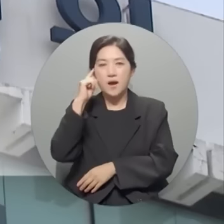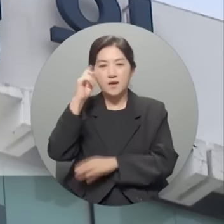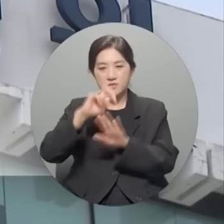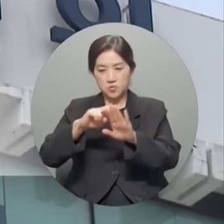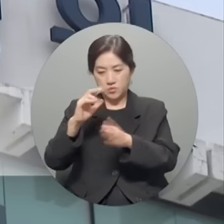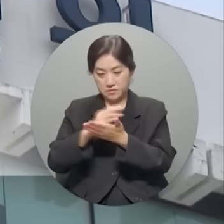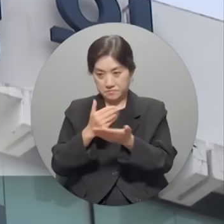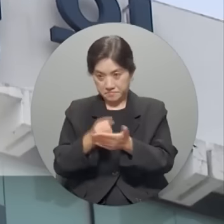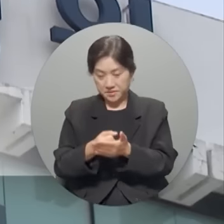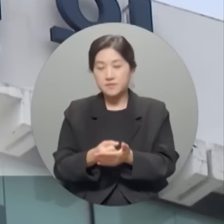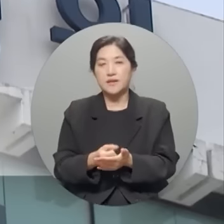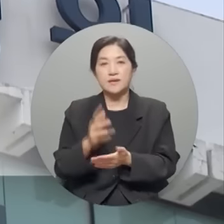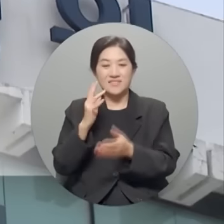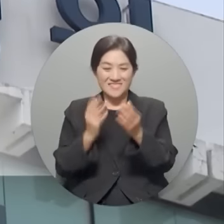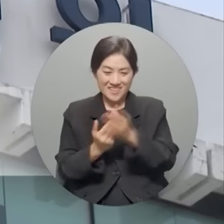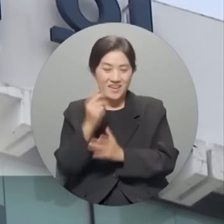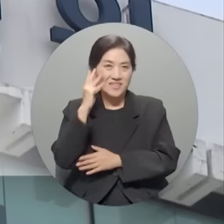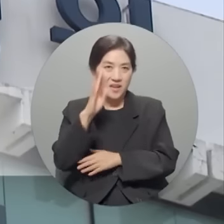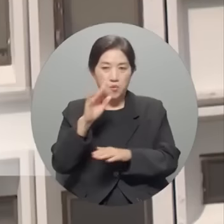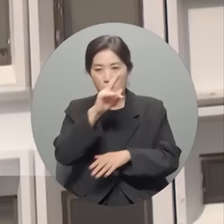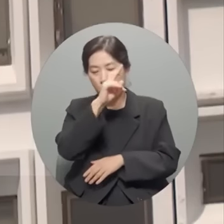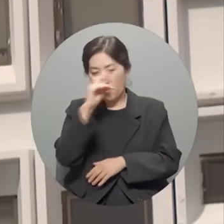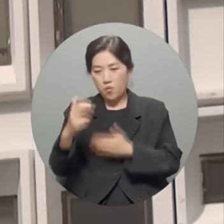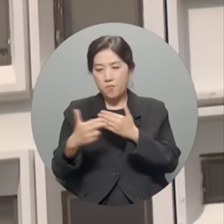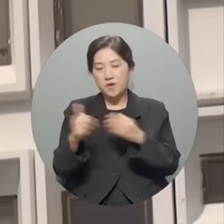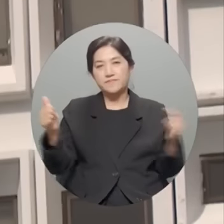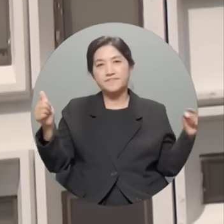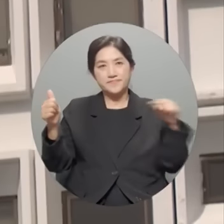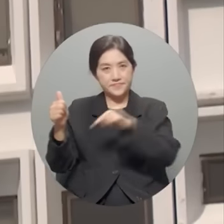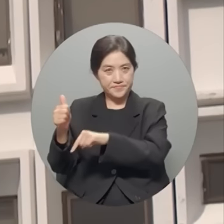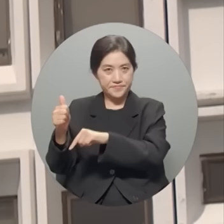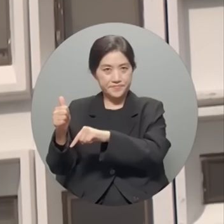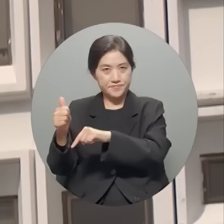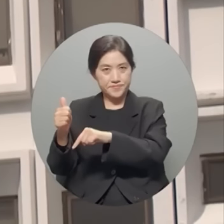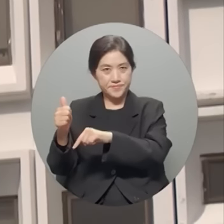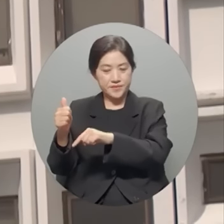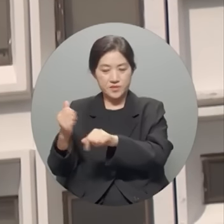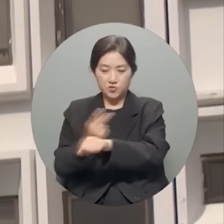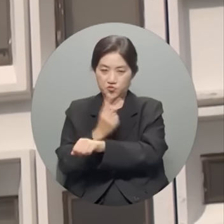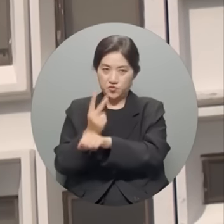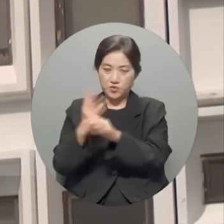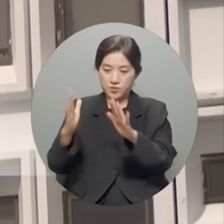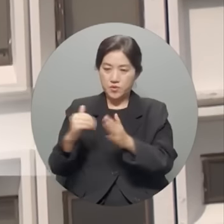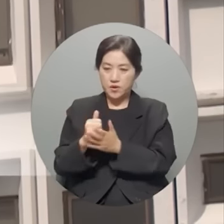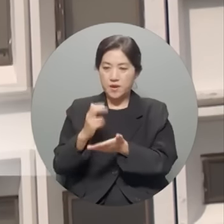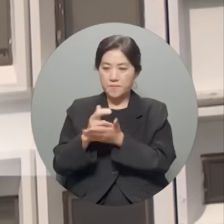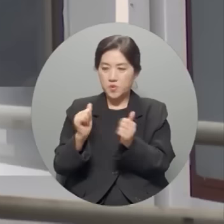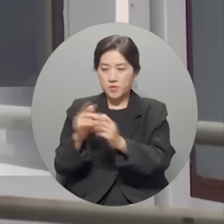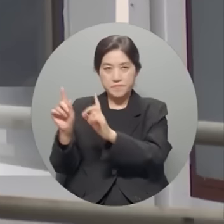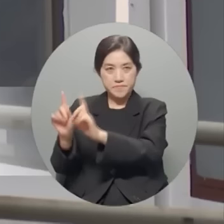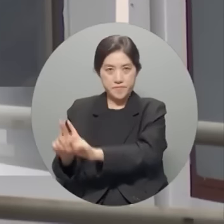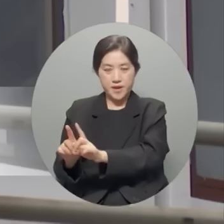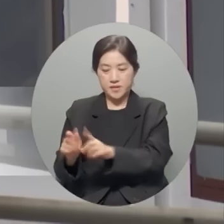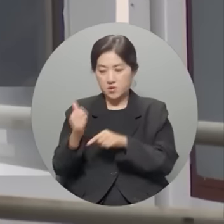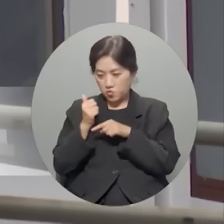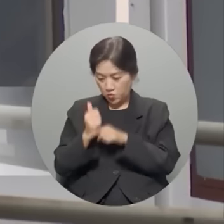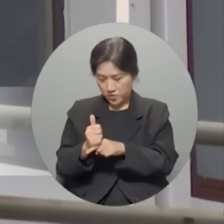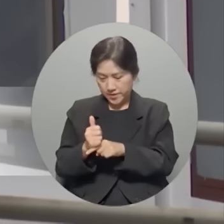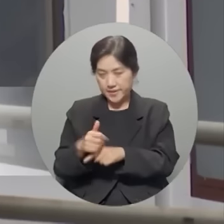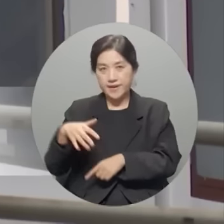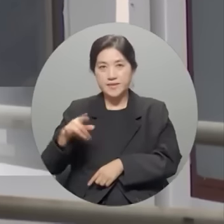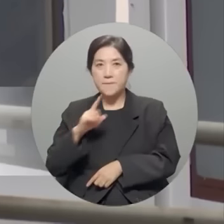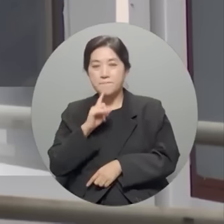나오자 사고 사흘 만인 오늘 오후 병실을 찾았습니다. 2시간가량 변호인 입회하에 진행된 조사에서 차